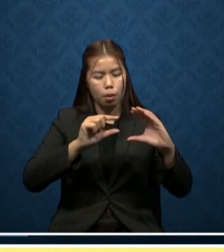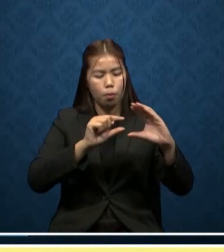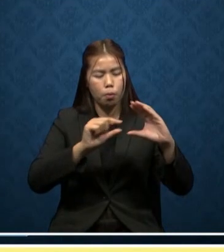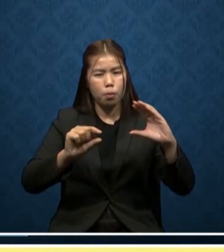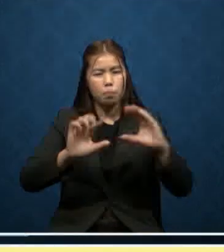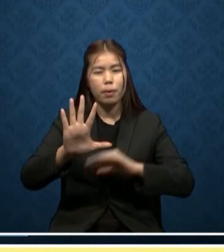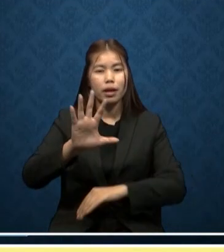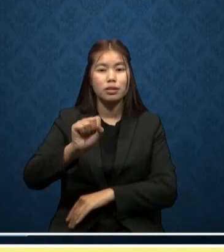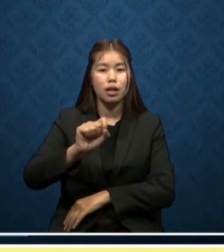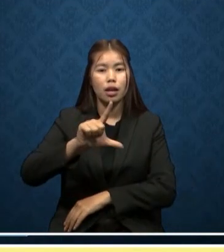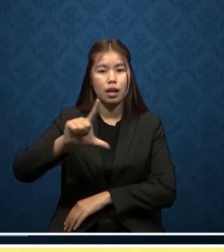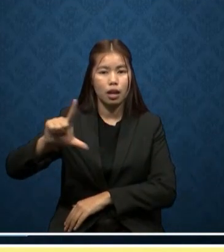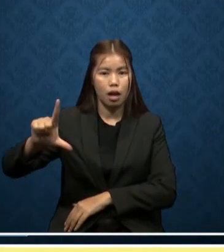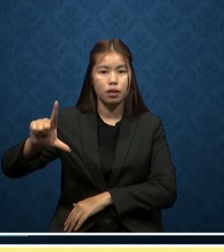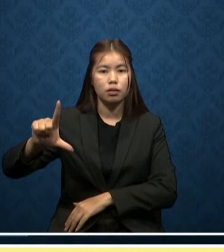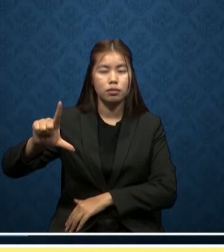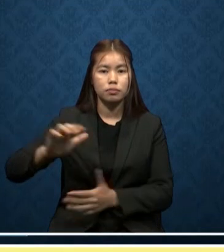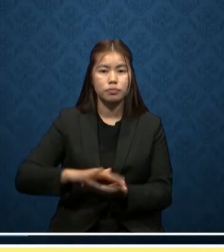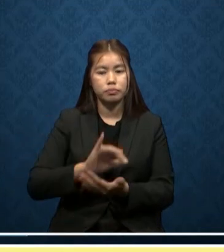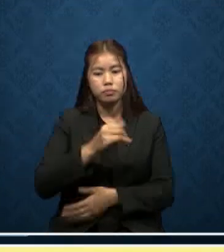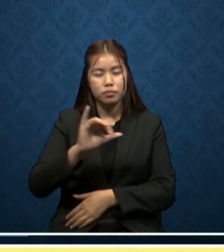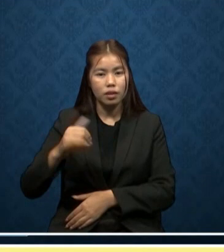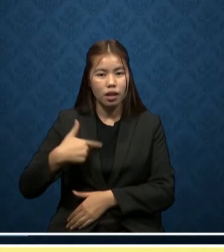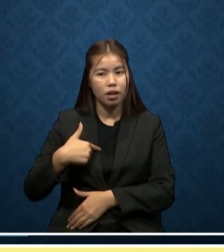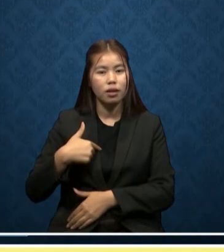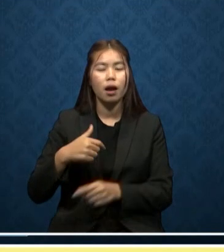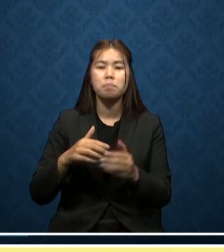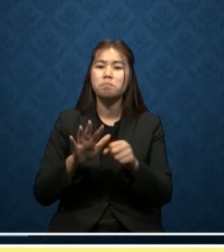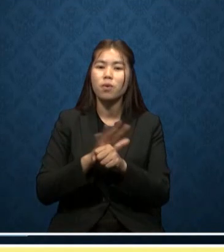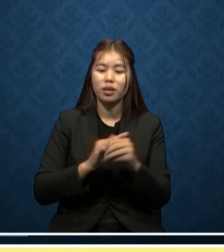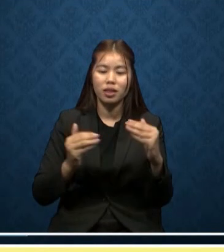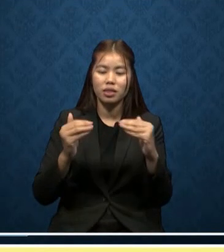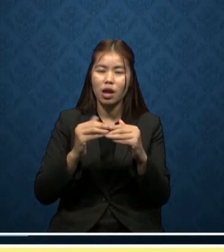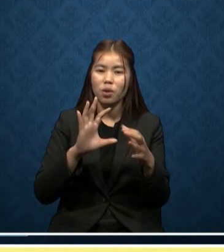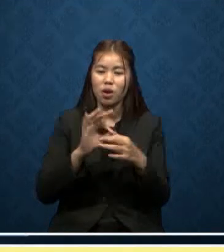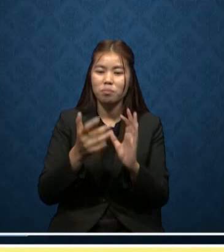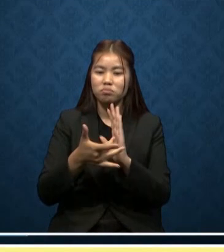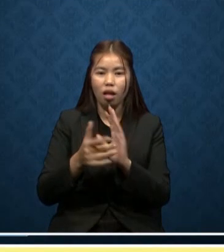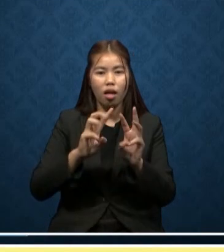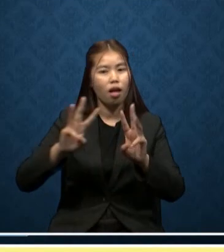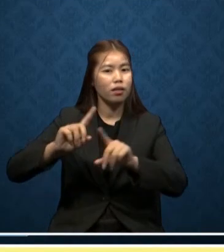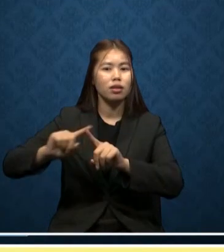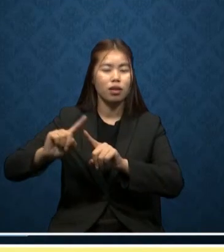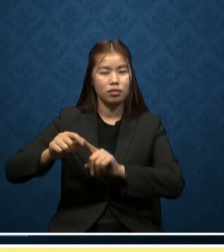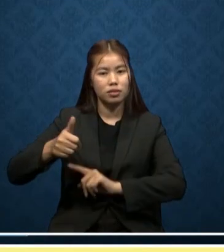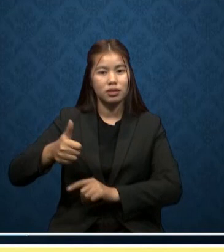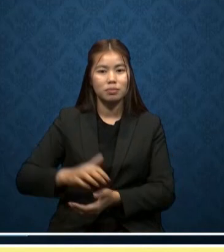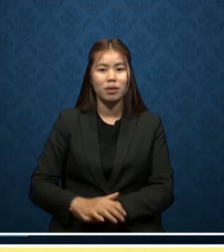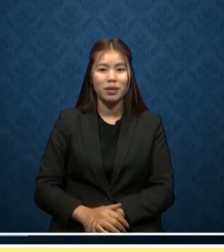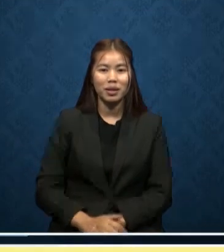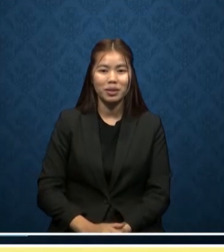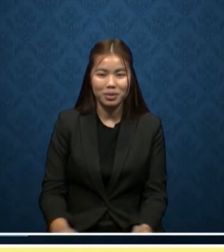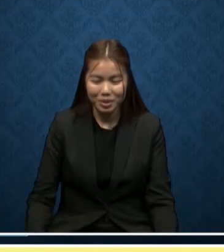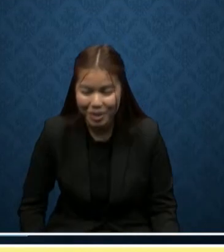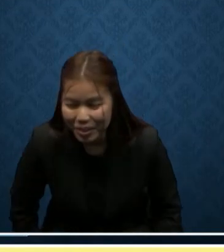500,000ล้านนะครับอาจจะเท่ากับงบที่จะมาทำไอ้ Digitalwalletนี่ก็ได้นะครับข้อ 2ครับการ